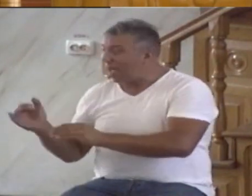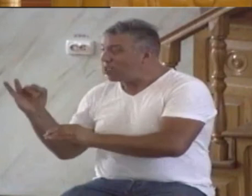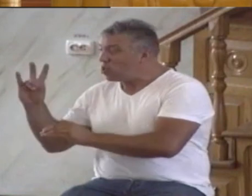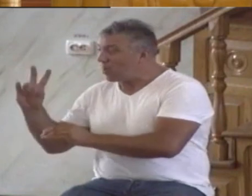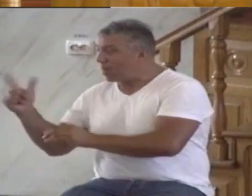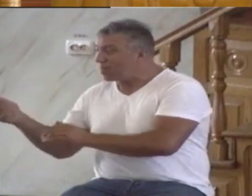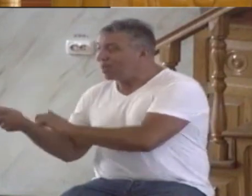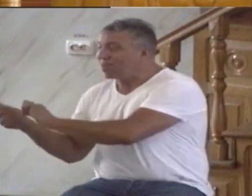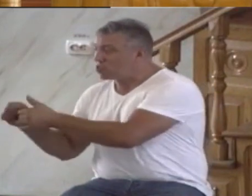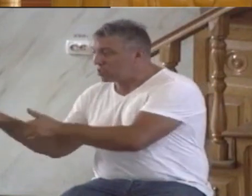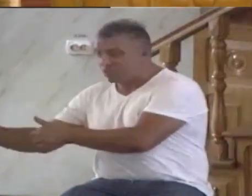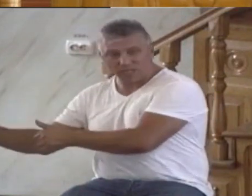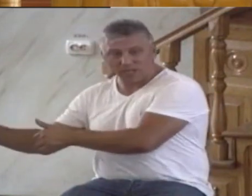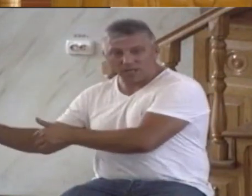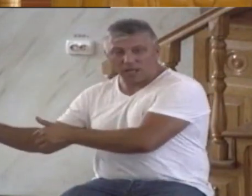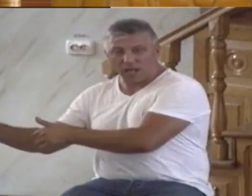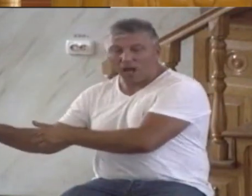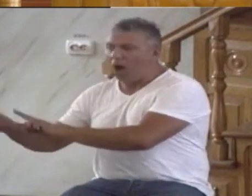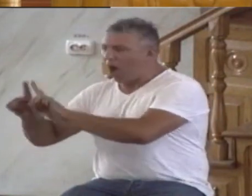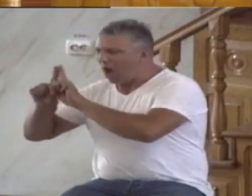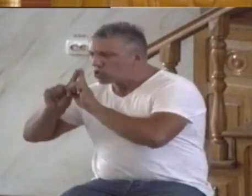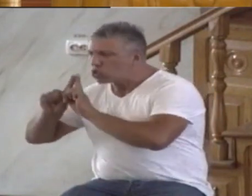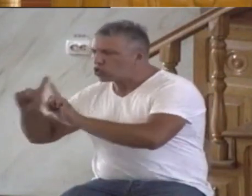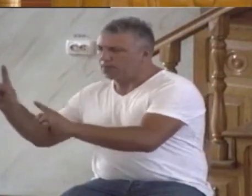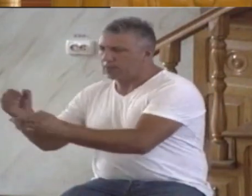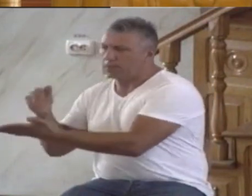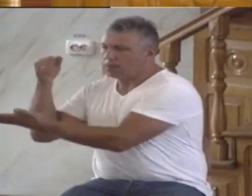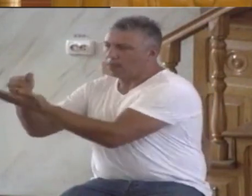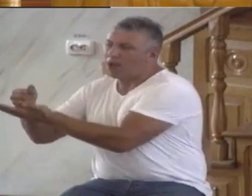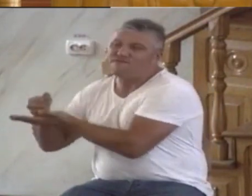веры стоит особенно высоко.